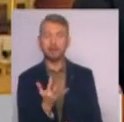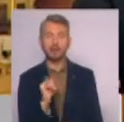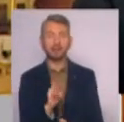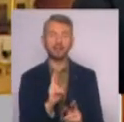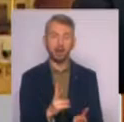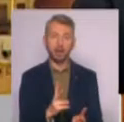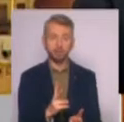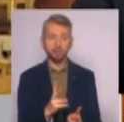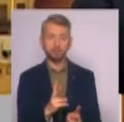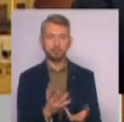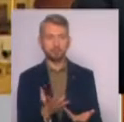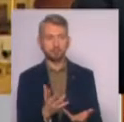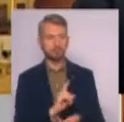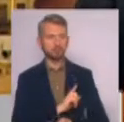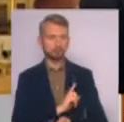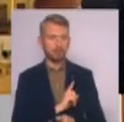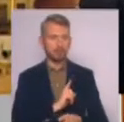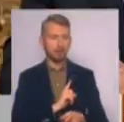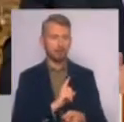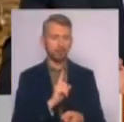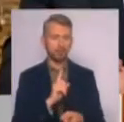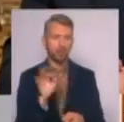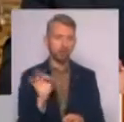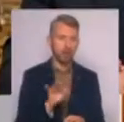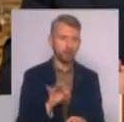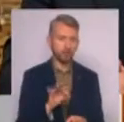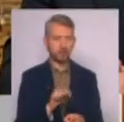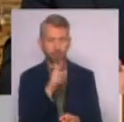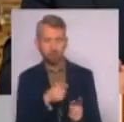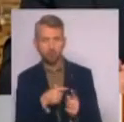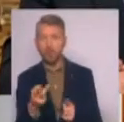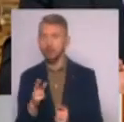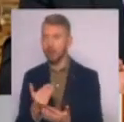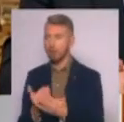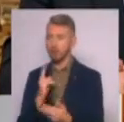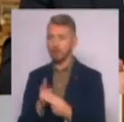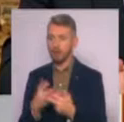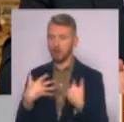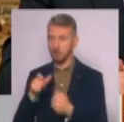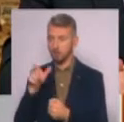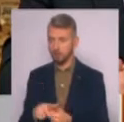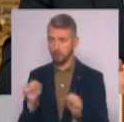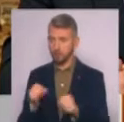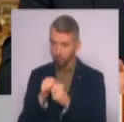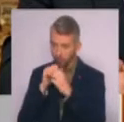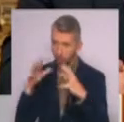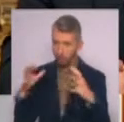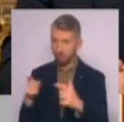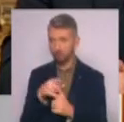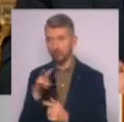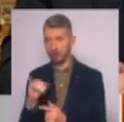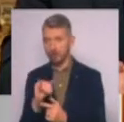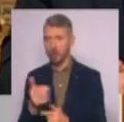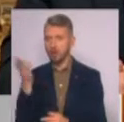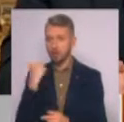як. Інтенсивність і по часу, скільки засовувати. Для профілактики, просто якщо здорова людина, можна надувати чи ні? Раніше